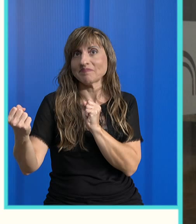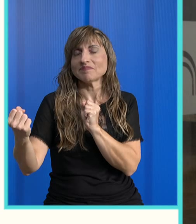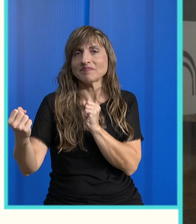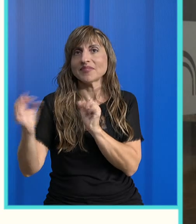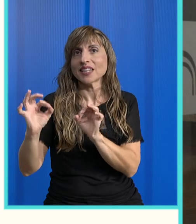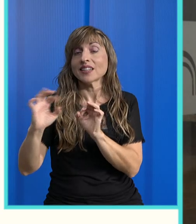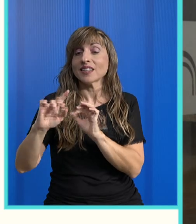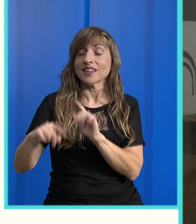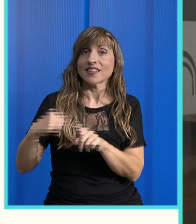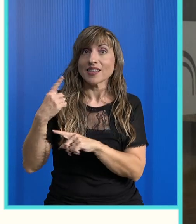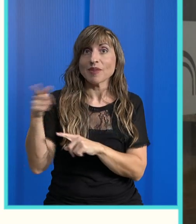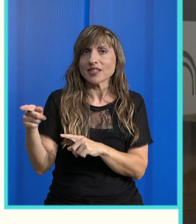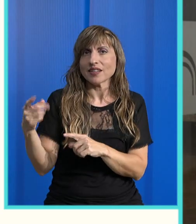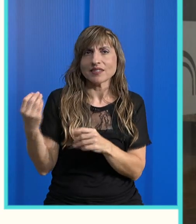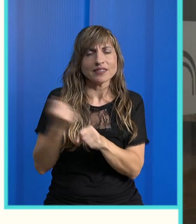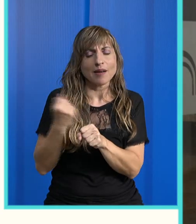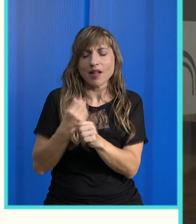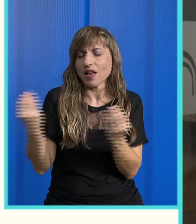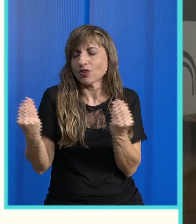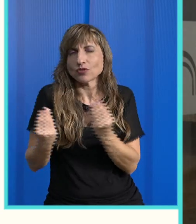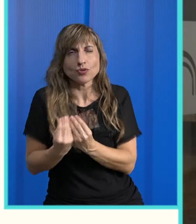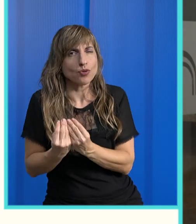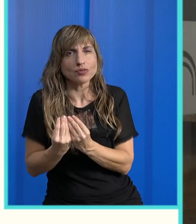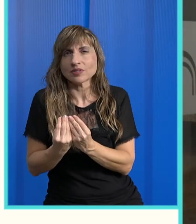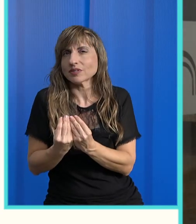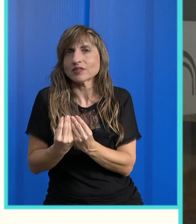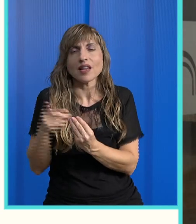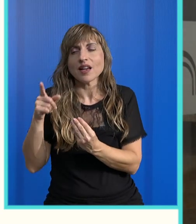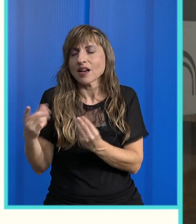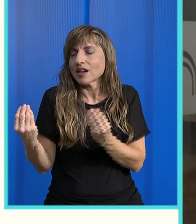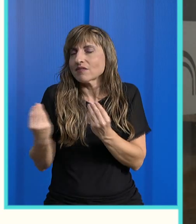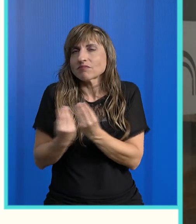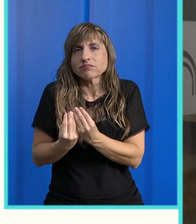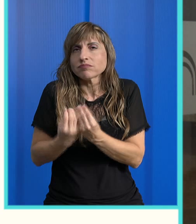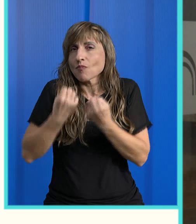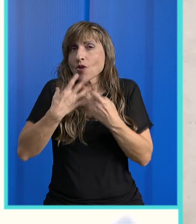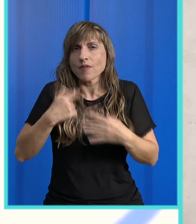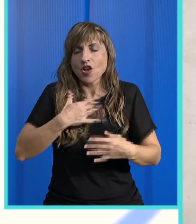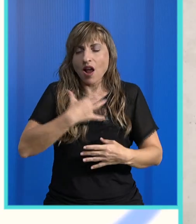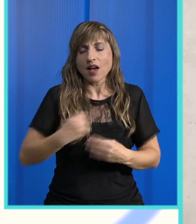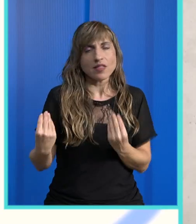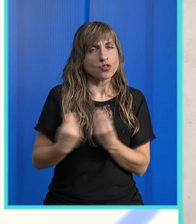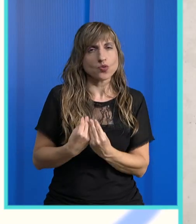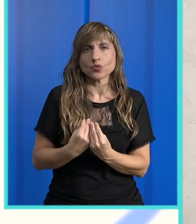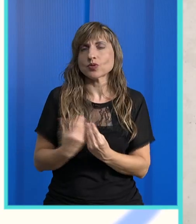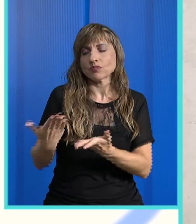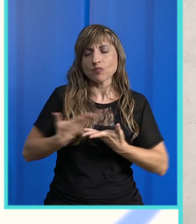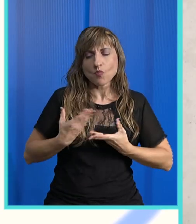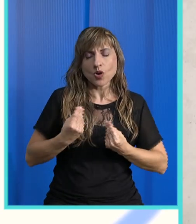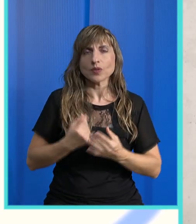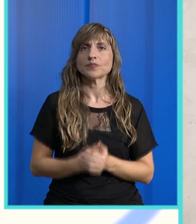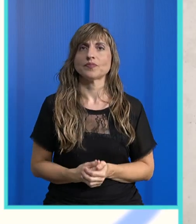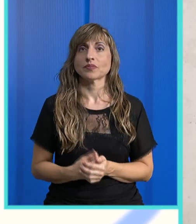va ser la meva mà dreta i esquerra quan vaig accedir a l'alcaldia. Varen coincidir molts anys